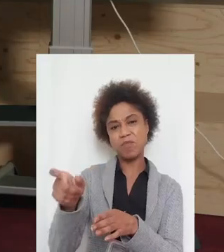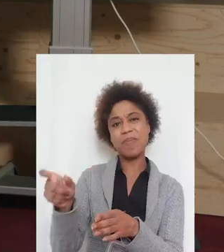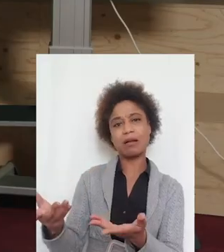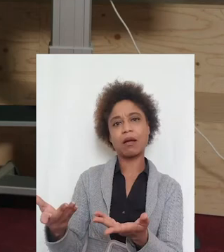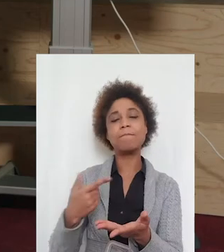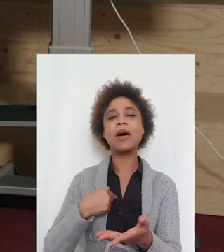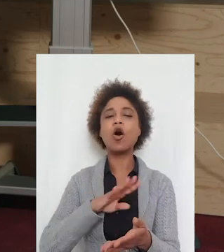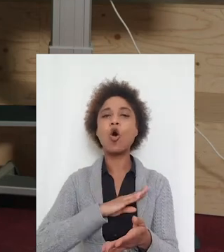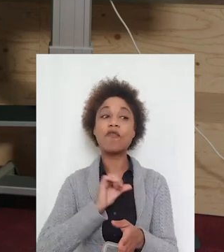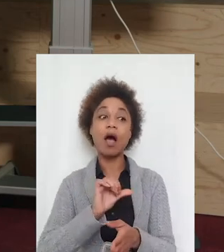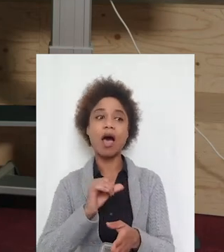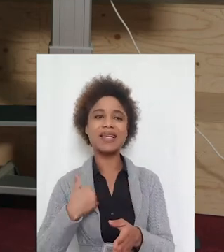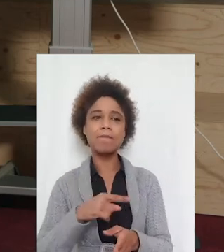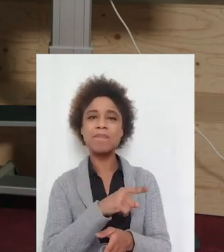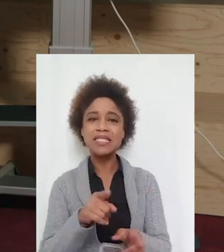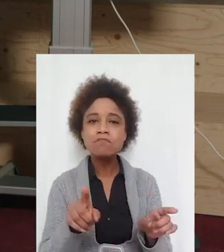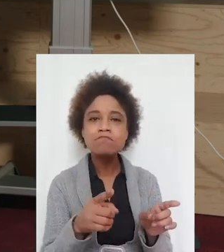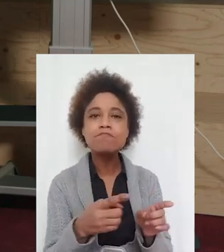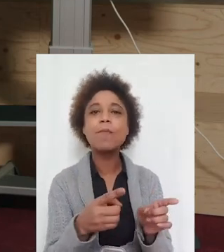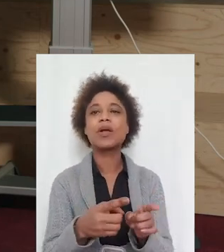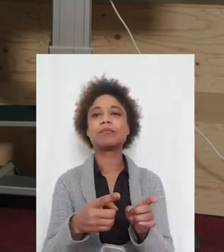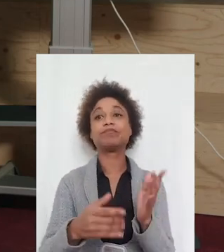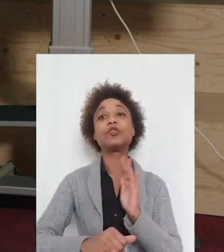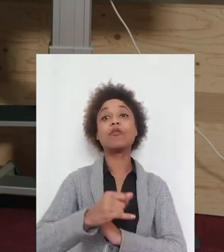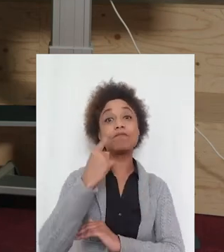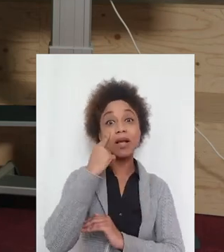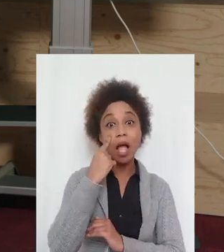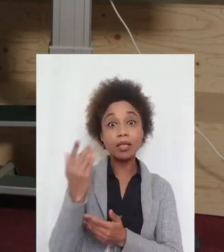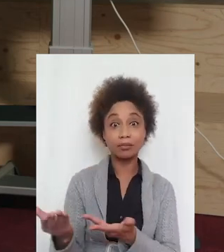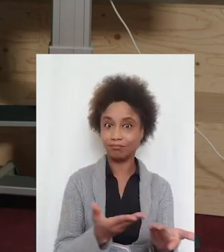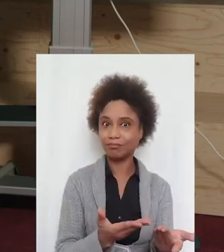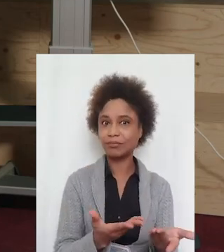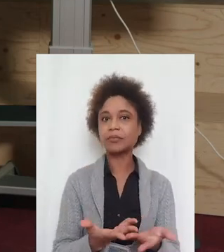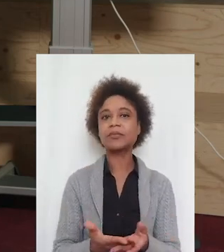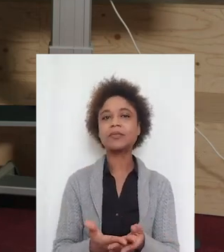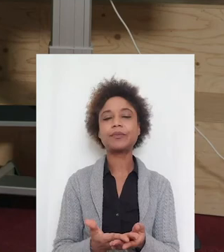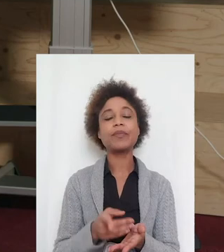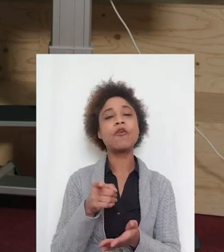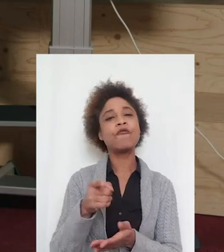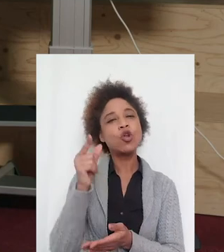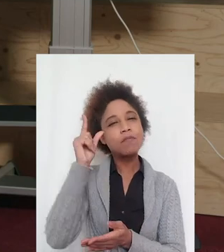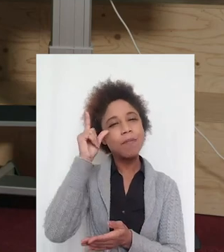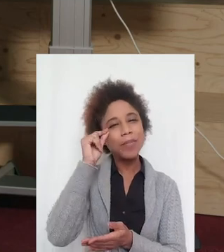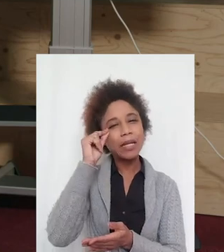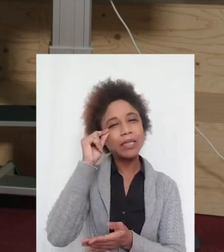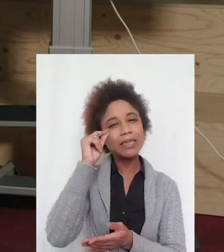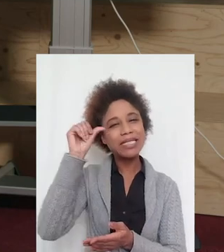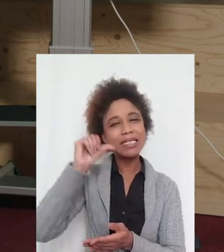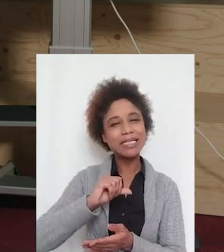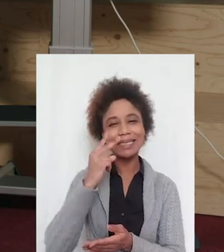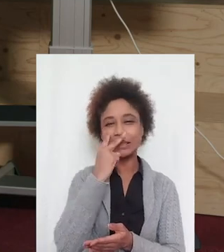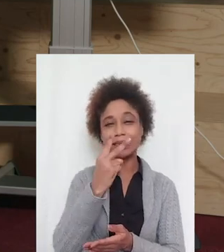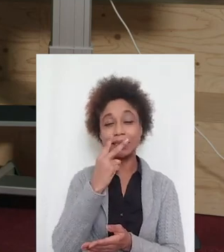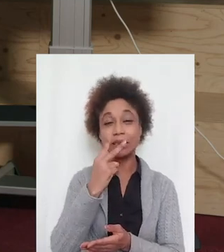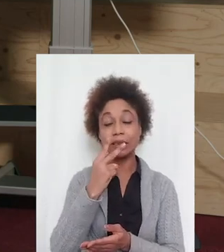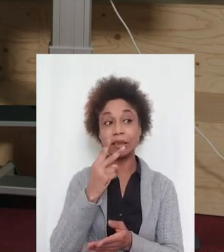voor andere mensen met een beperking juist weer kansen met zich meebrengt. Voor blinden en slechtzienden is het een grotere